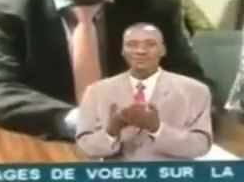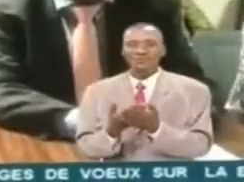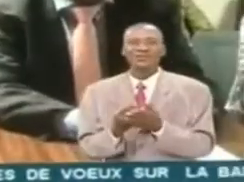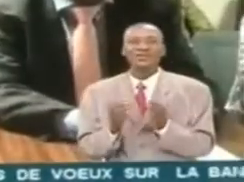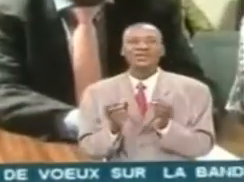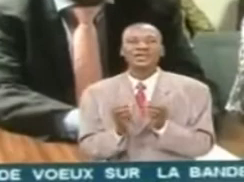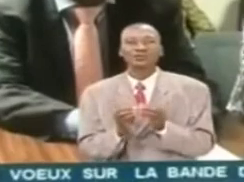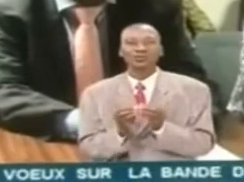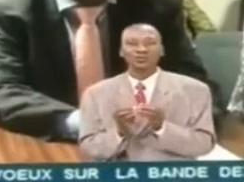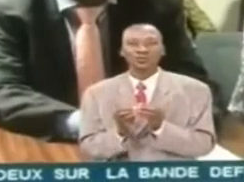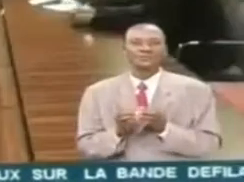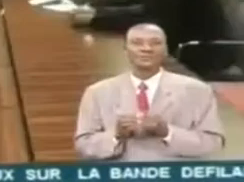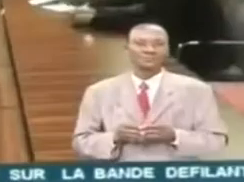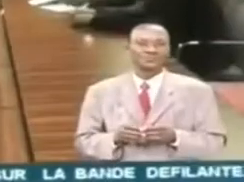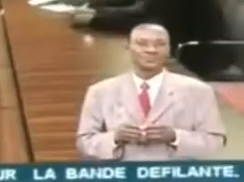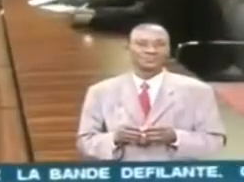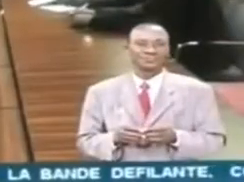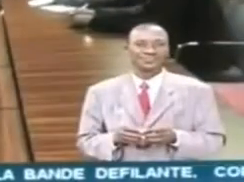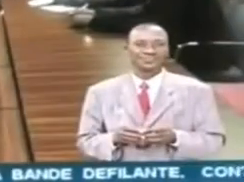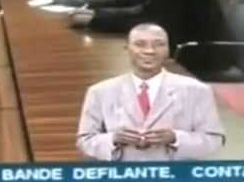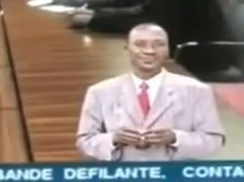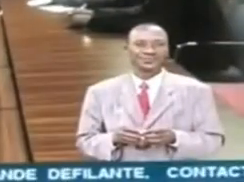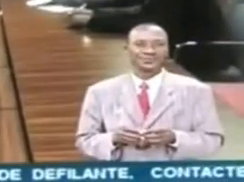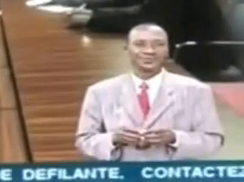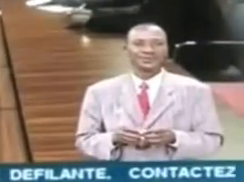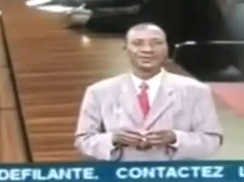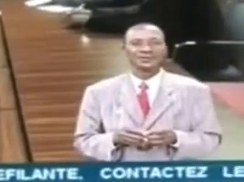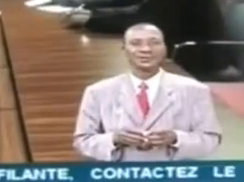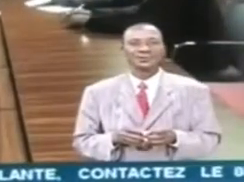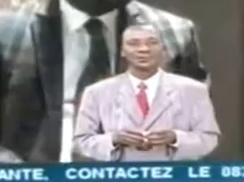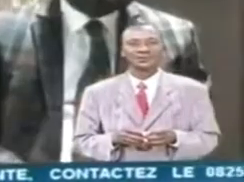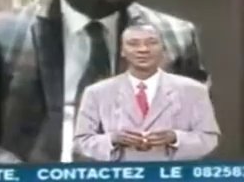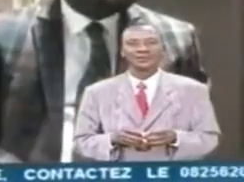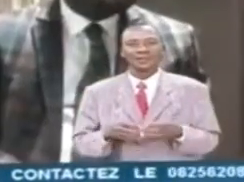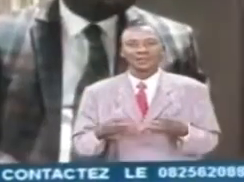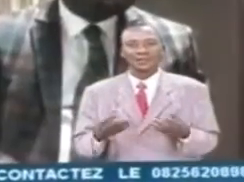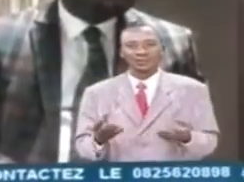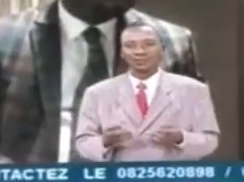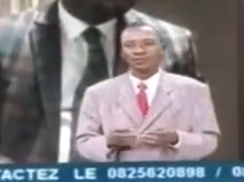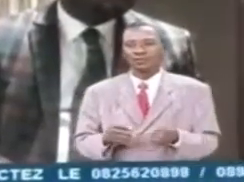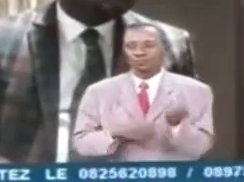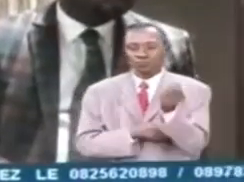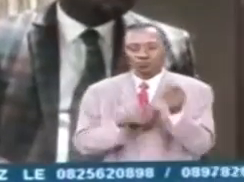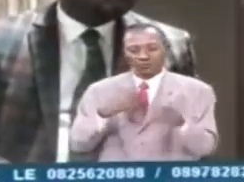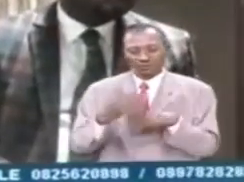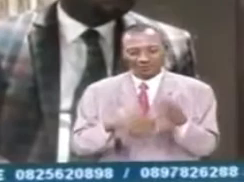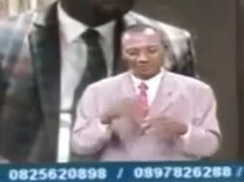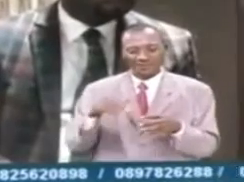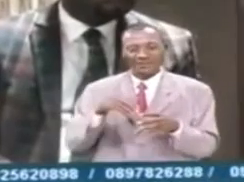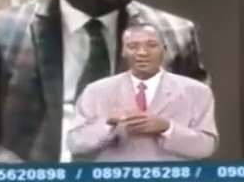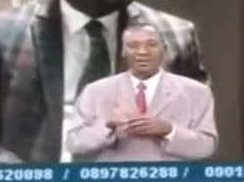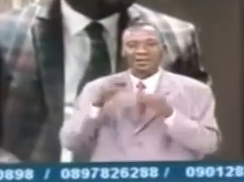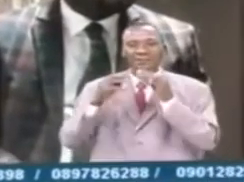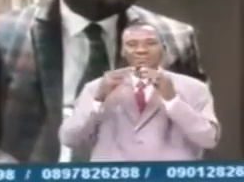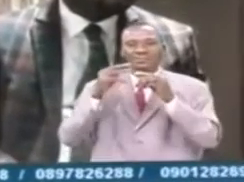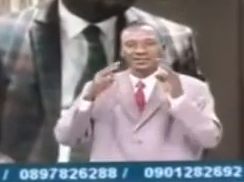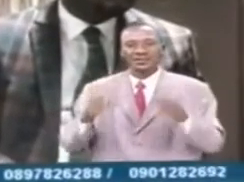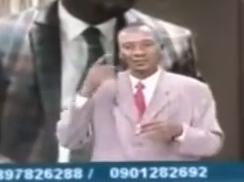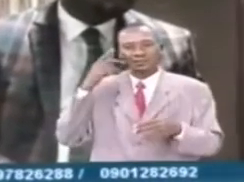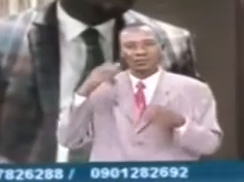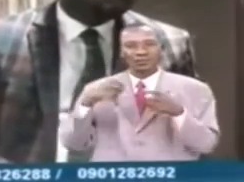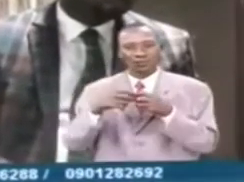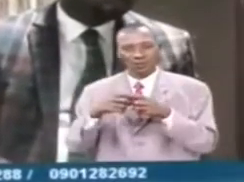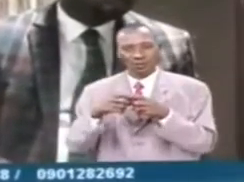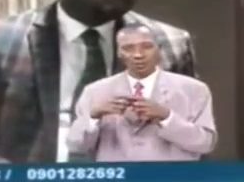de l'énergie et la convention nationale de l'énergie a été suspendue. Les assurances viennent de la délégation syndicale du secteur de